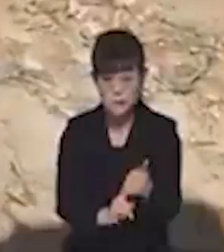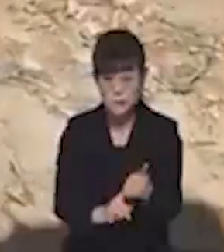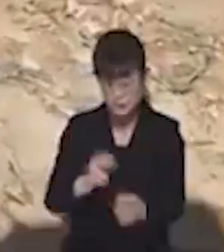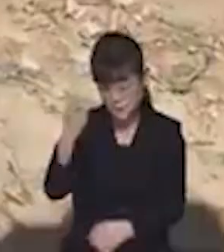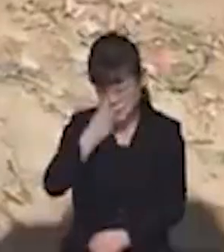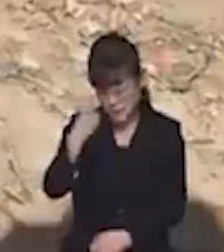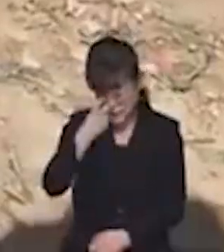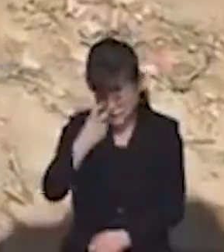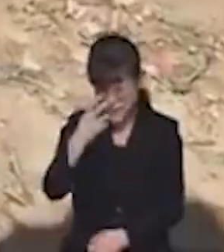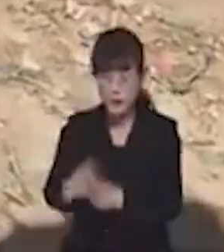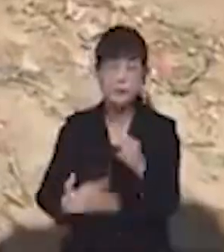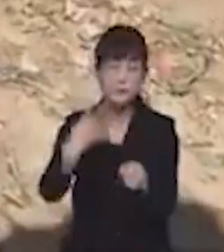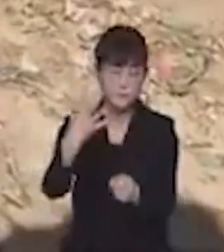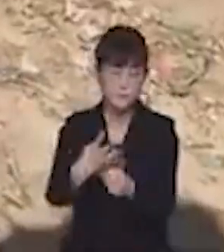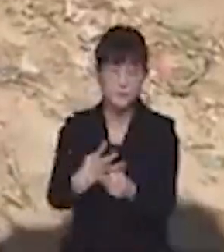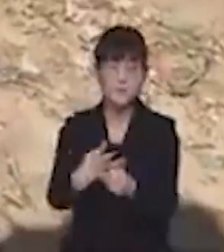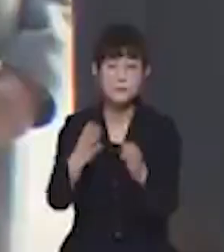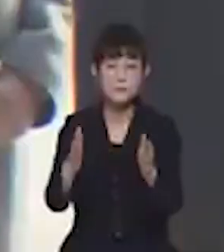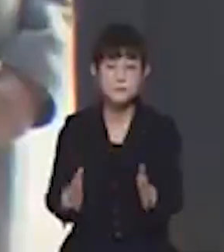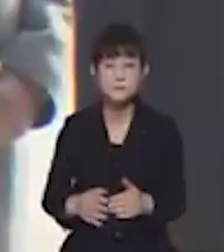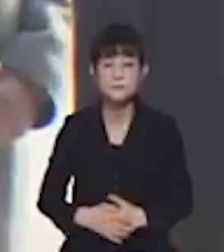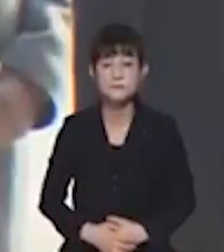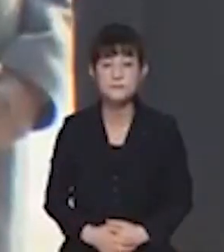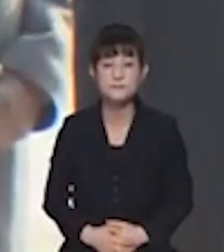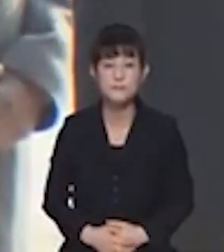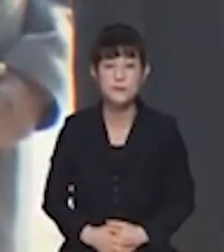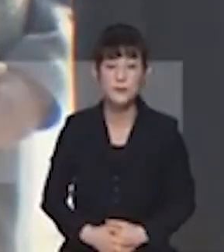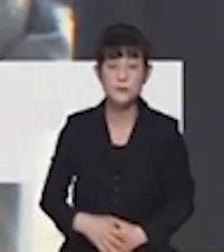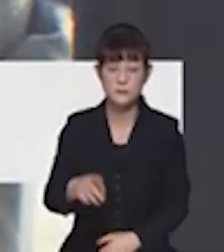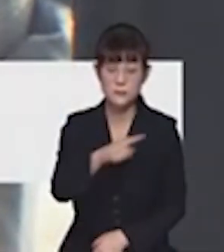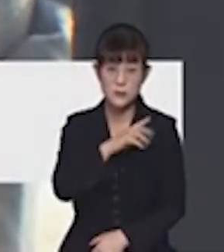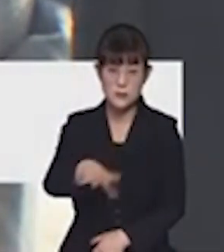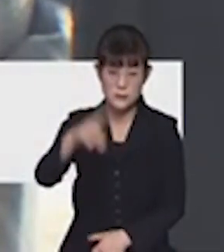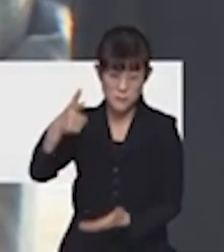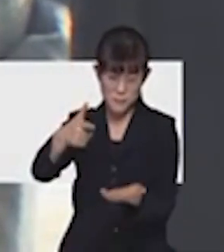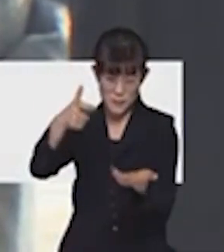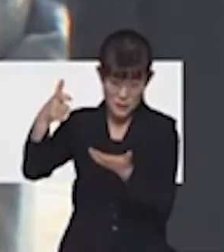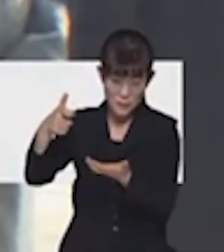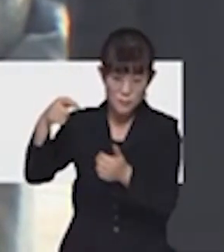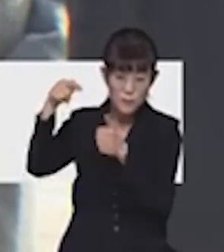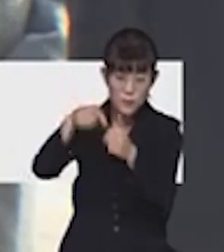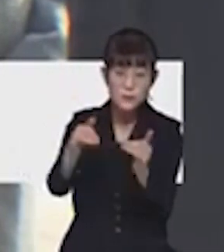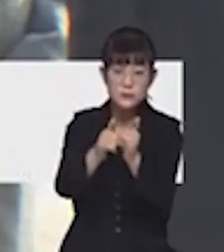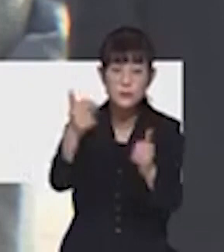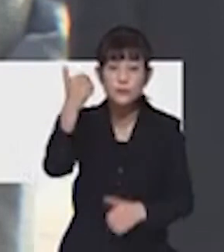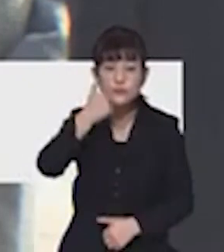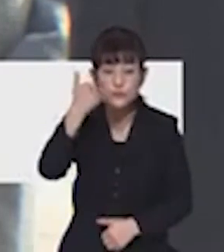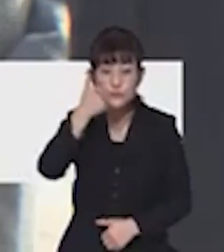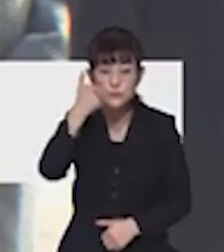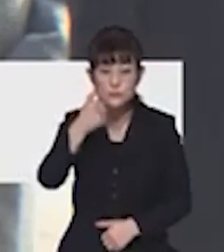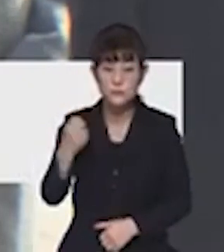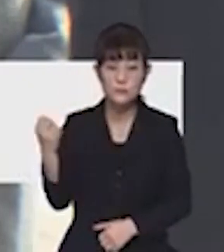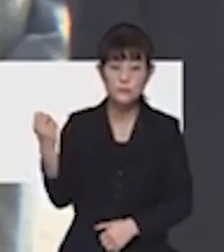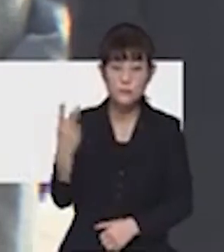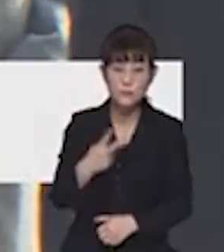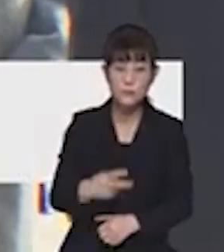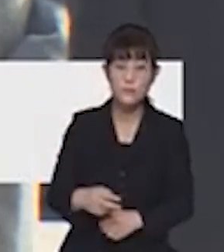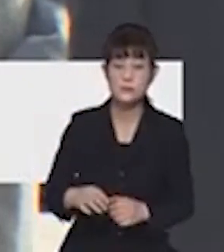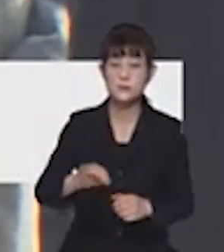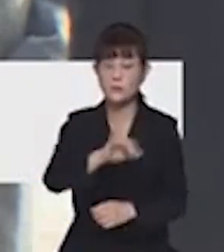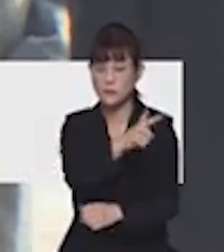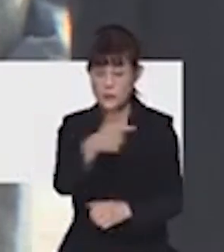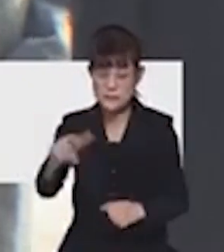시작한 지 4년 만입니다. 최초 발포 명령자와 지휘체계 이원화, 각종 인권침해 사건과